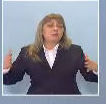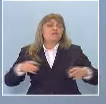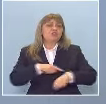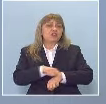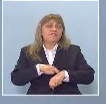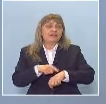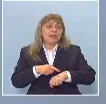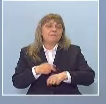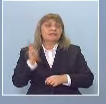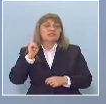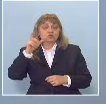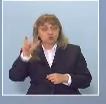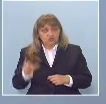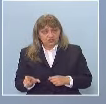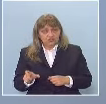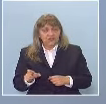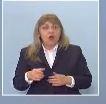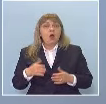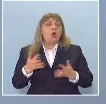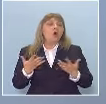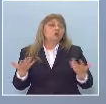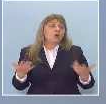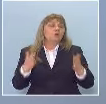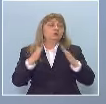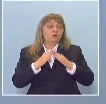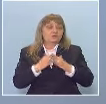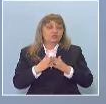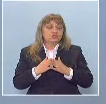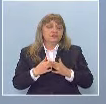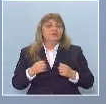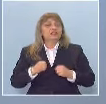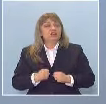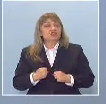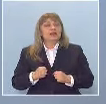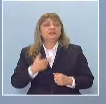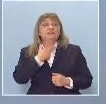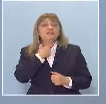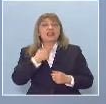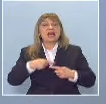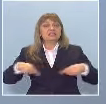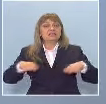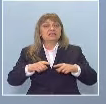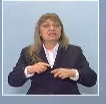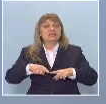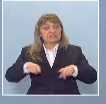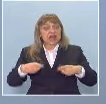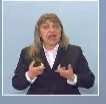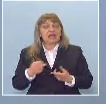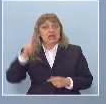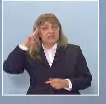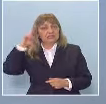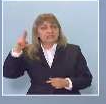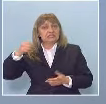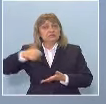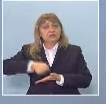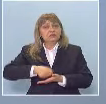че личният пример на преподавателя, изказа му, начина на държание в класната стая, дисциплината, която той налага, това са много важни качества, които